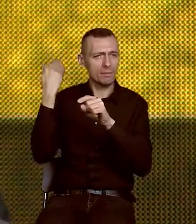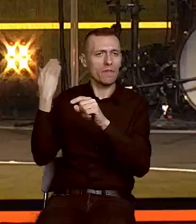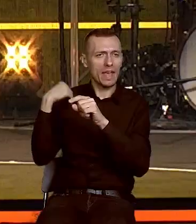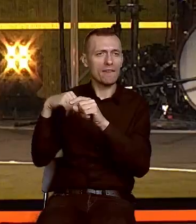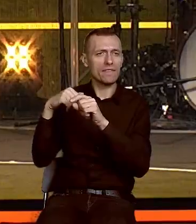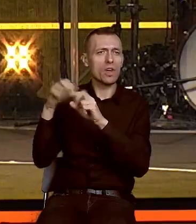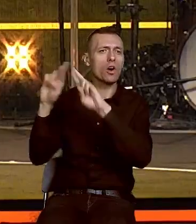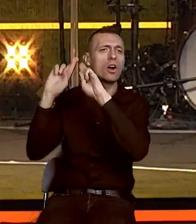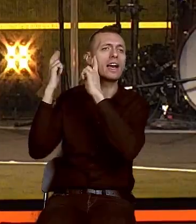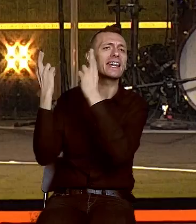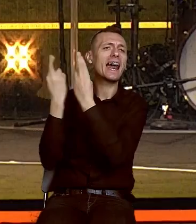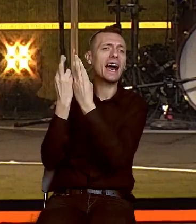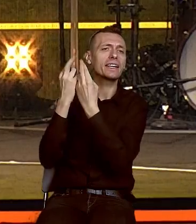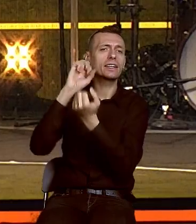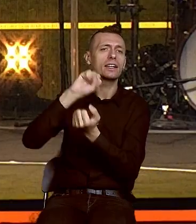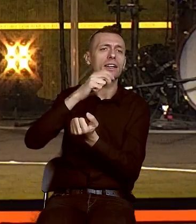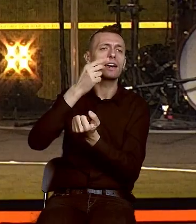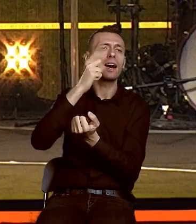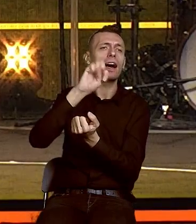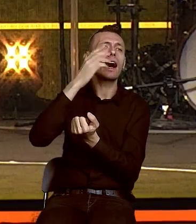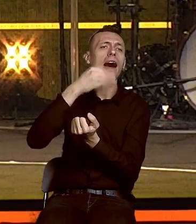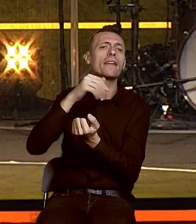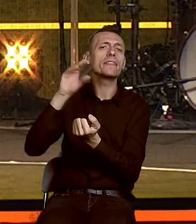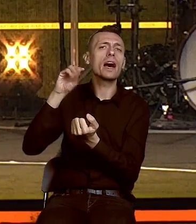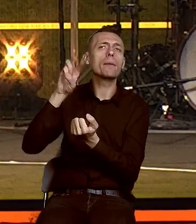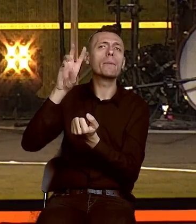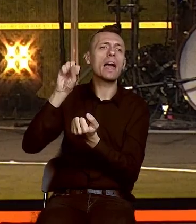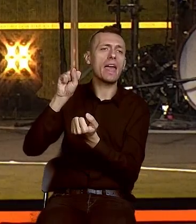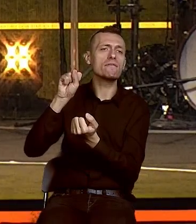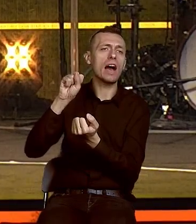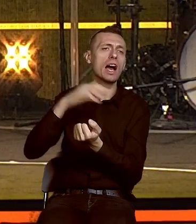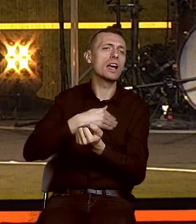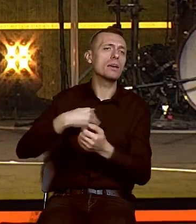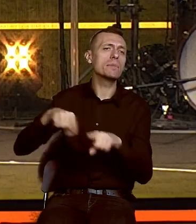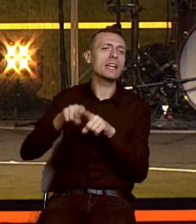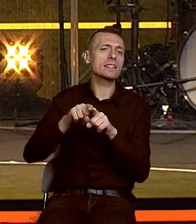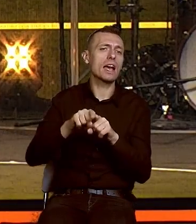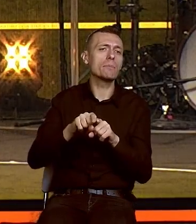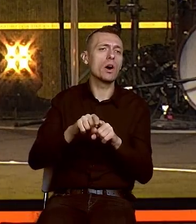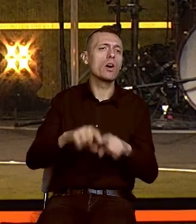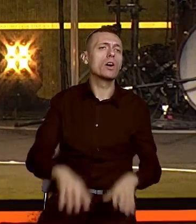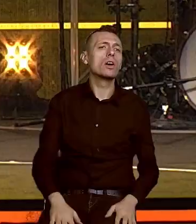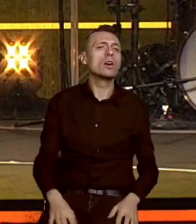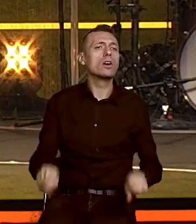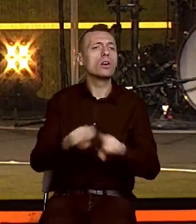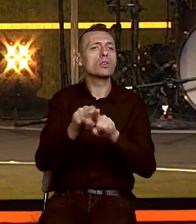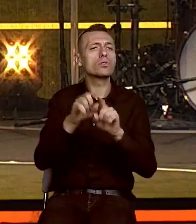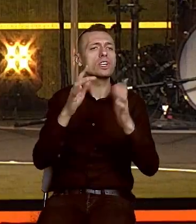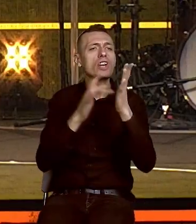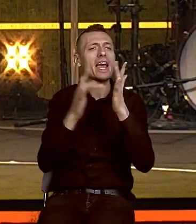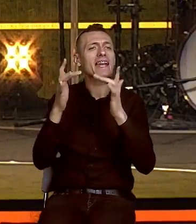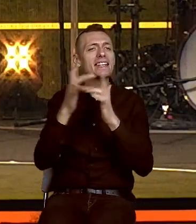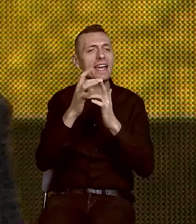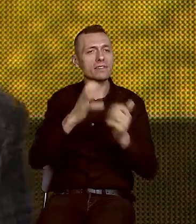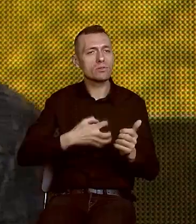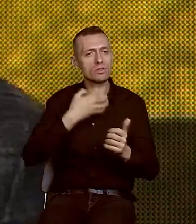I doświadczamy jej w ten sam sposób, w jaki doświadczał jej Jezus, kiedy na pustyni po 40 dniach